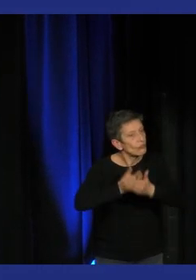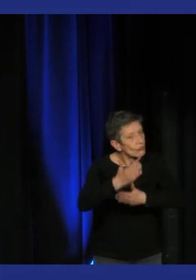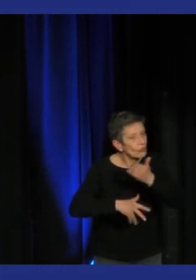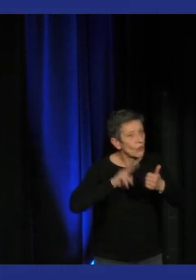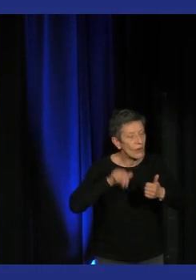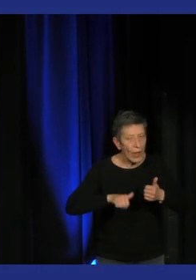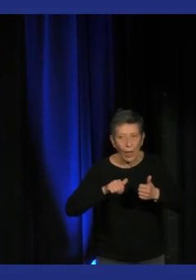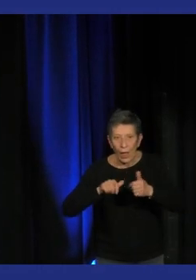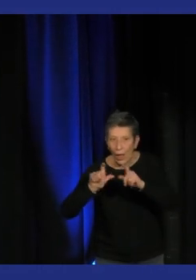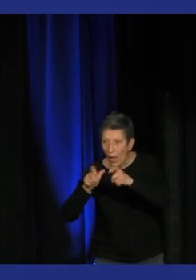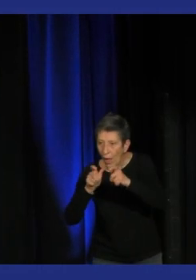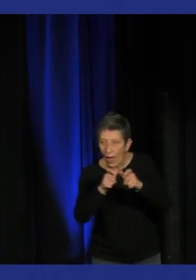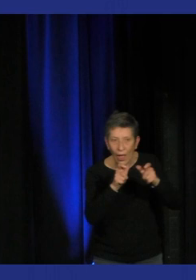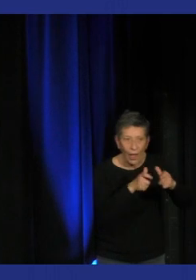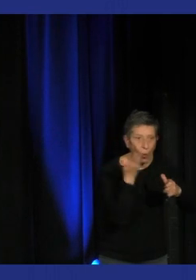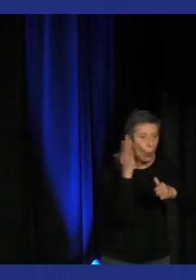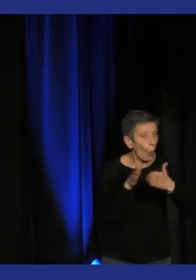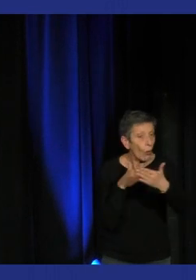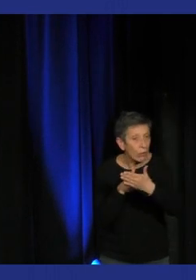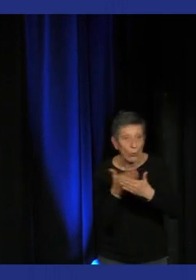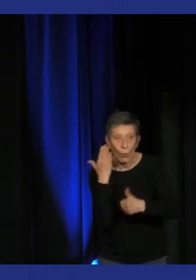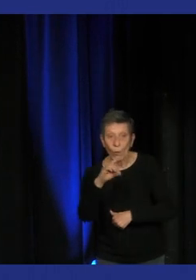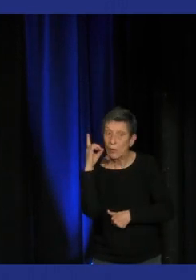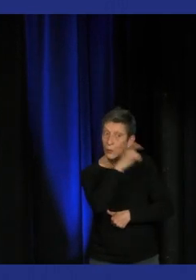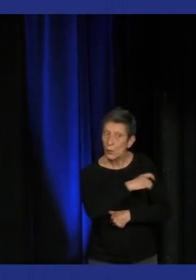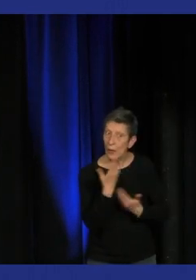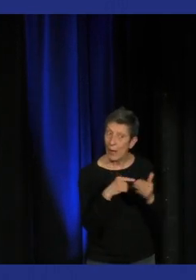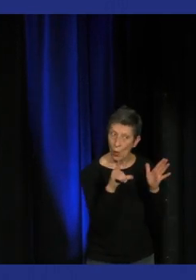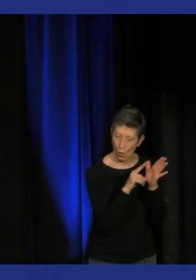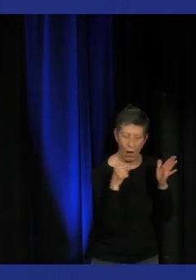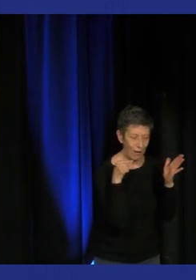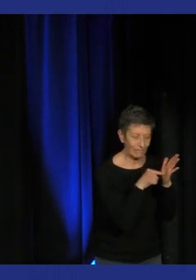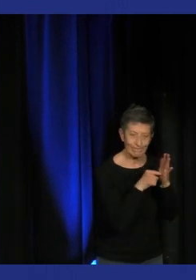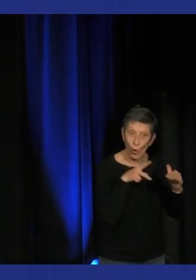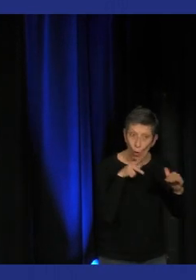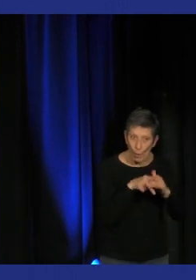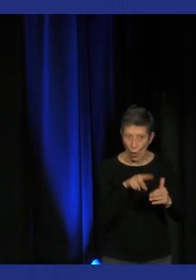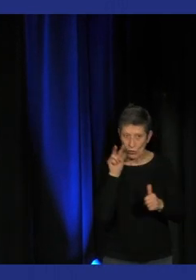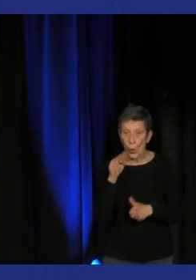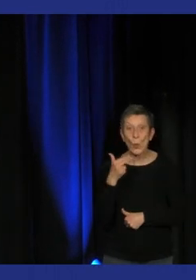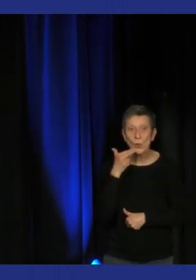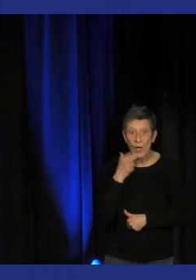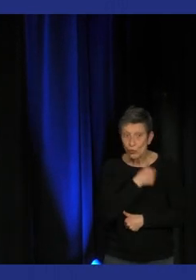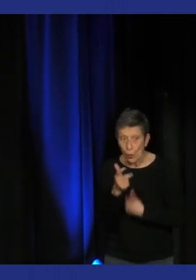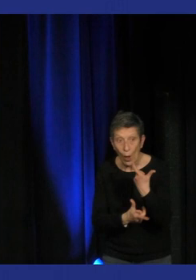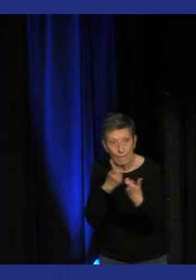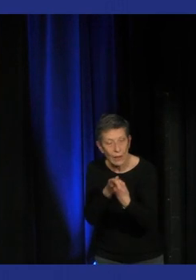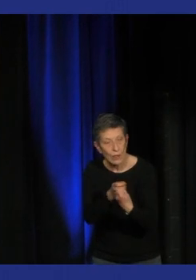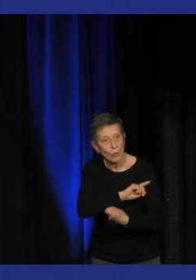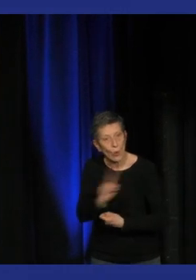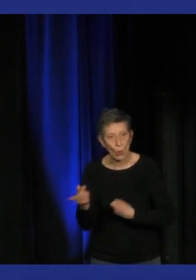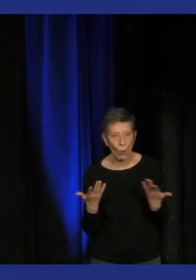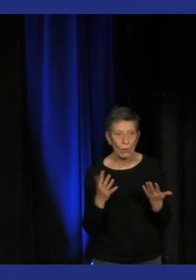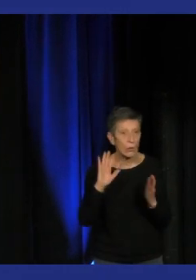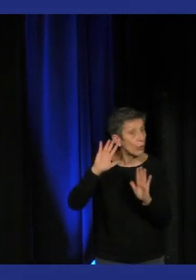Mais on est surtout sur une loi qui va commencer à prendre en compte l'usage et pas uniquement les aménagements. Jusqu'à